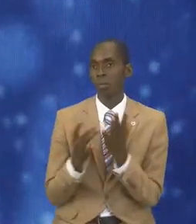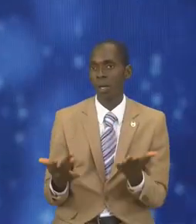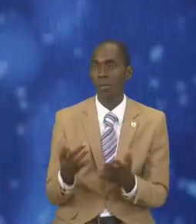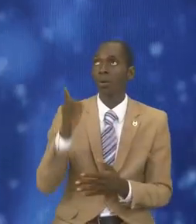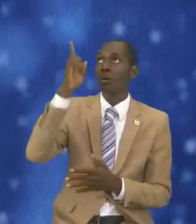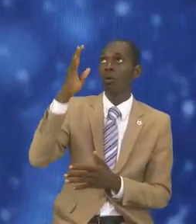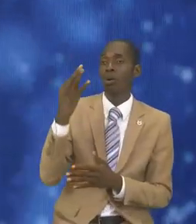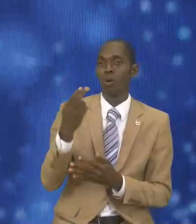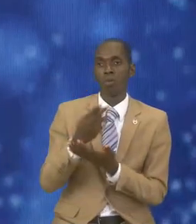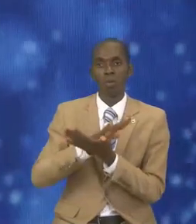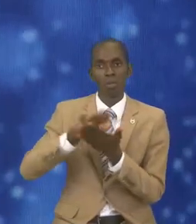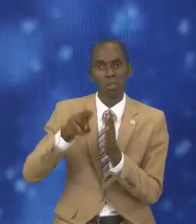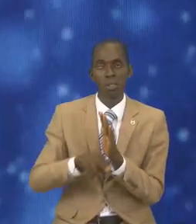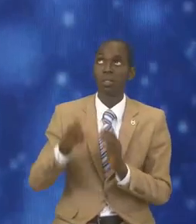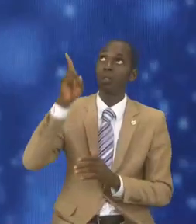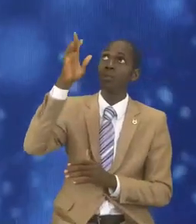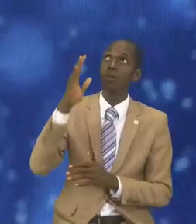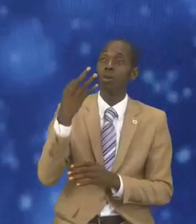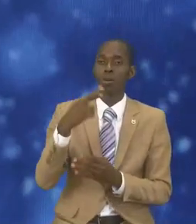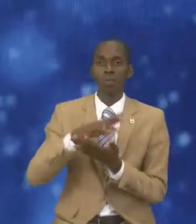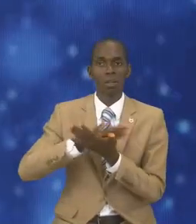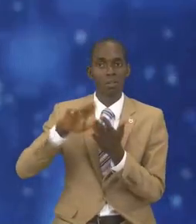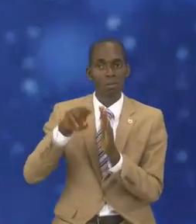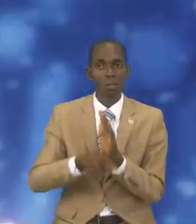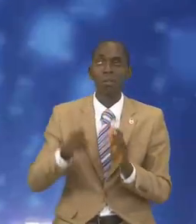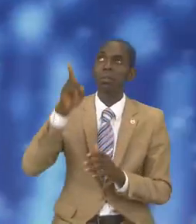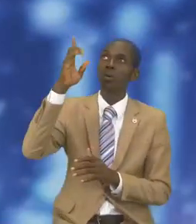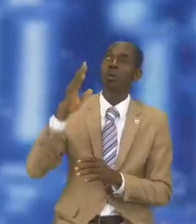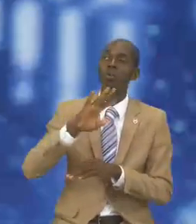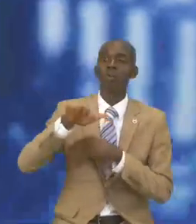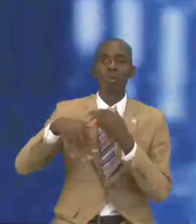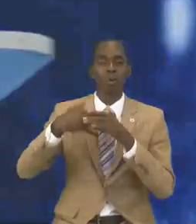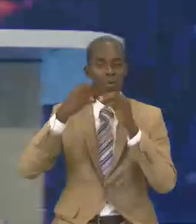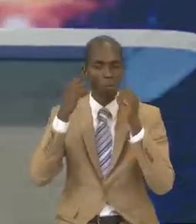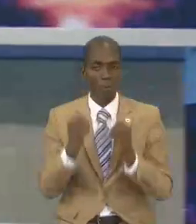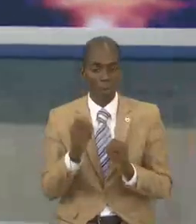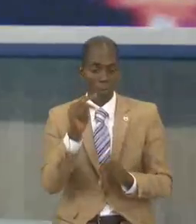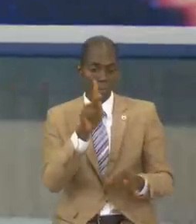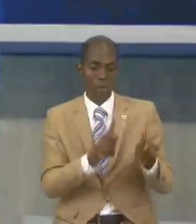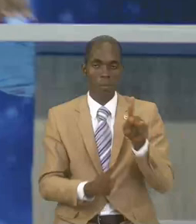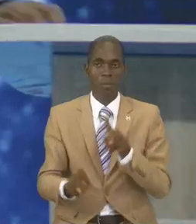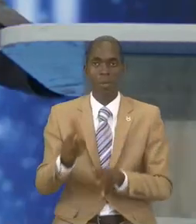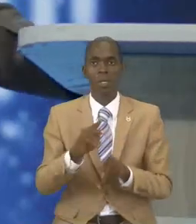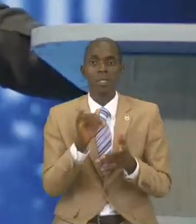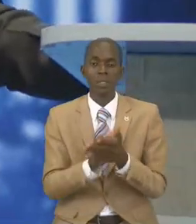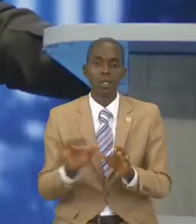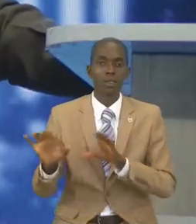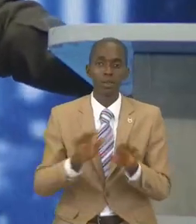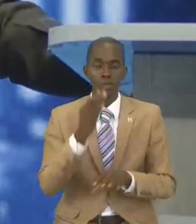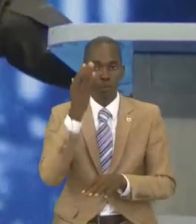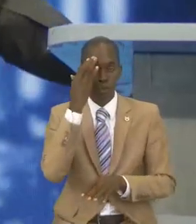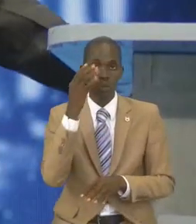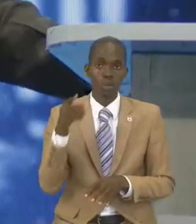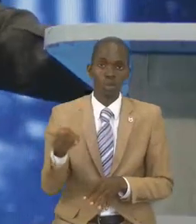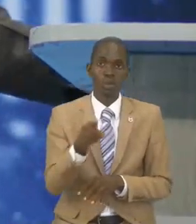la sainteté, le Dieu de la justice, le Dieu de toute puissance, ceux-là qui connaissent